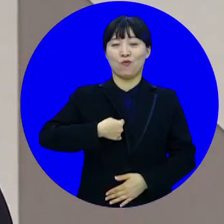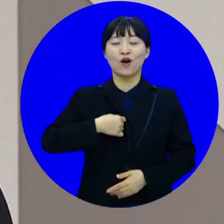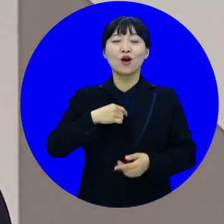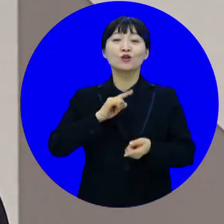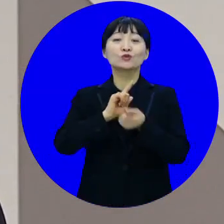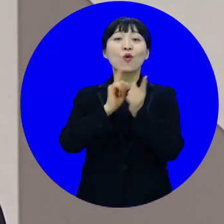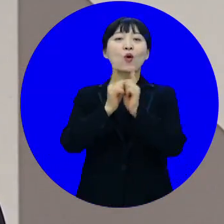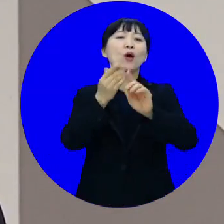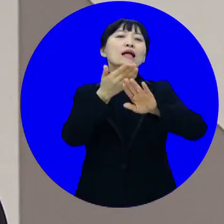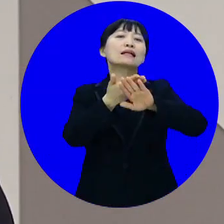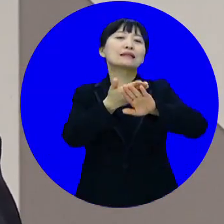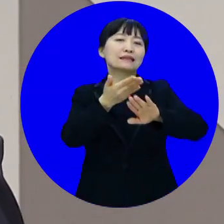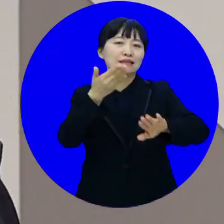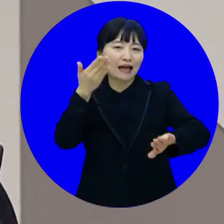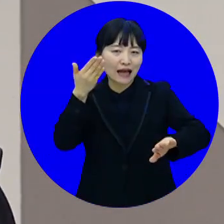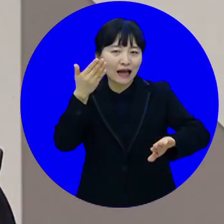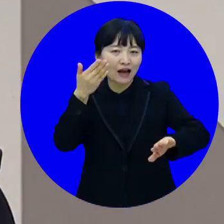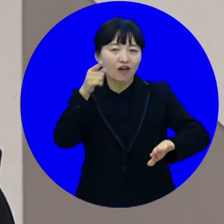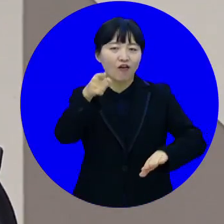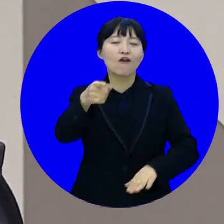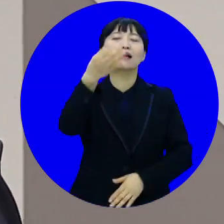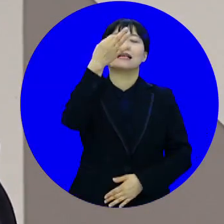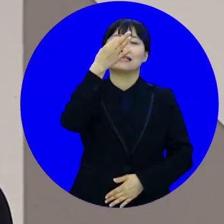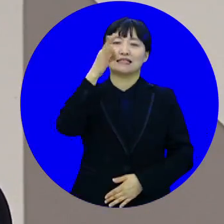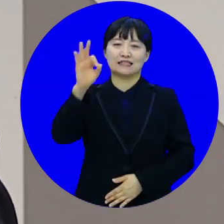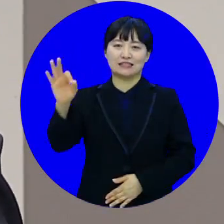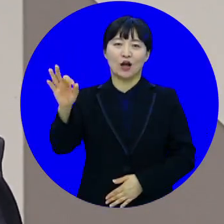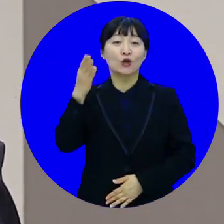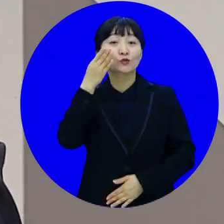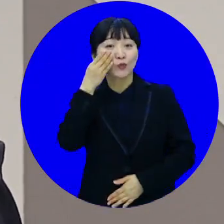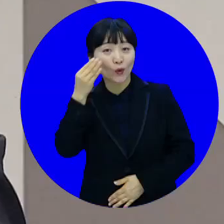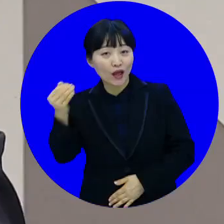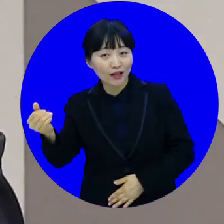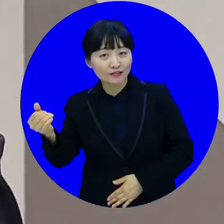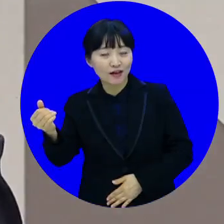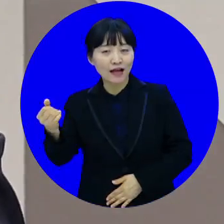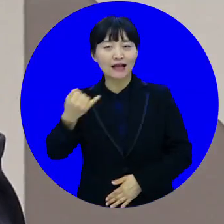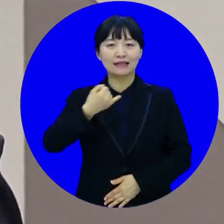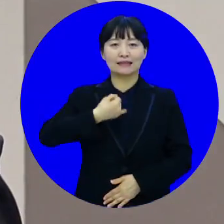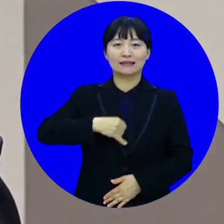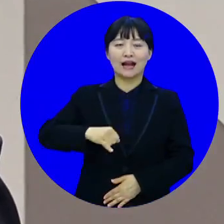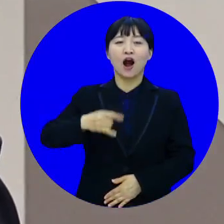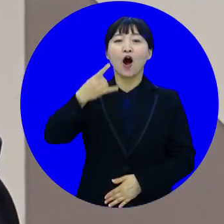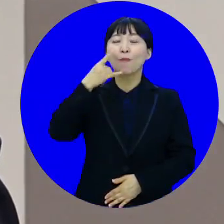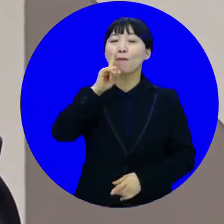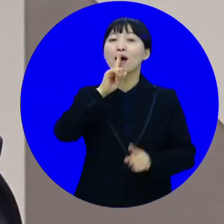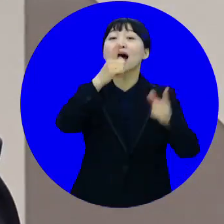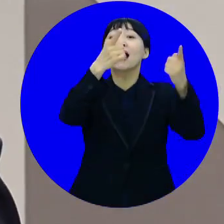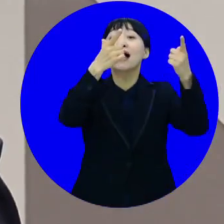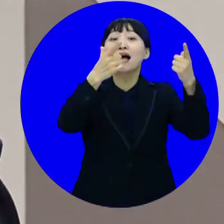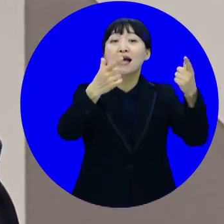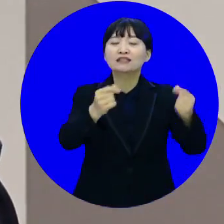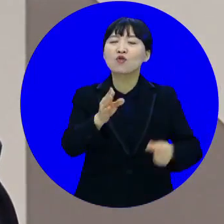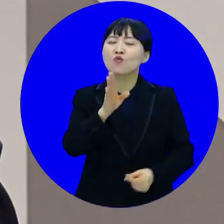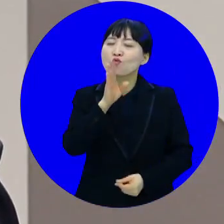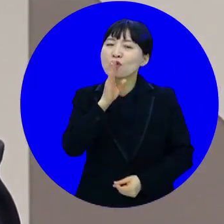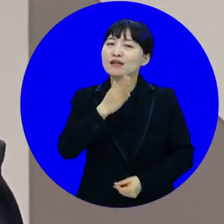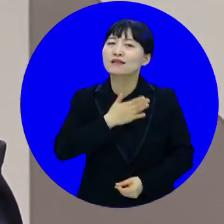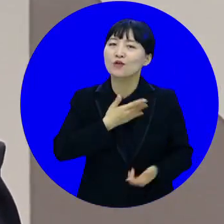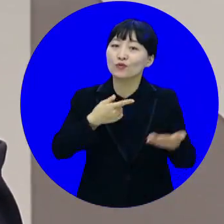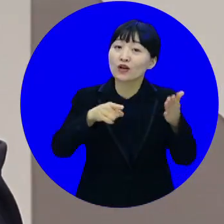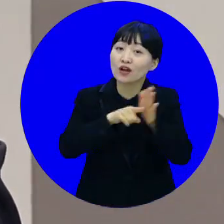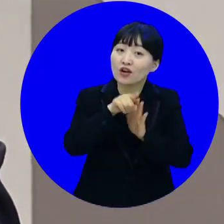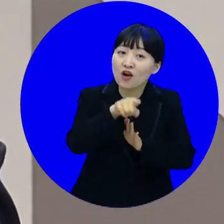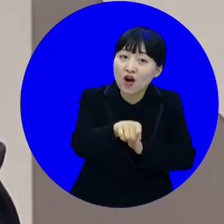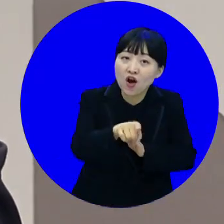그다음에 유연하게 대처하고 마음 한구석에서 아까 어머님이 말씀하셨듯이 과연 이게 나를 위하는 게 아니라 나를 위한 이기적인 게 아니라